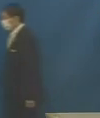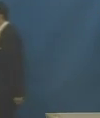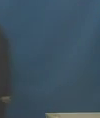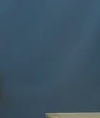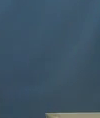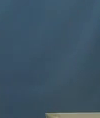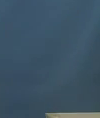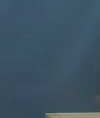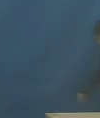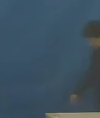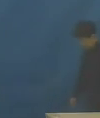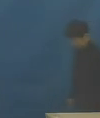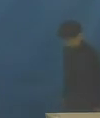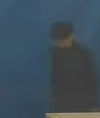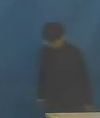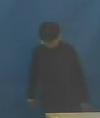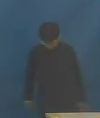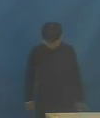うん